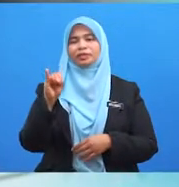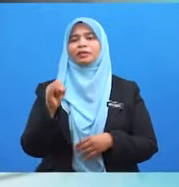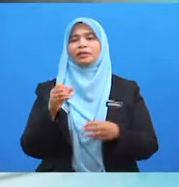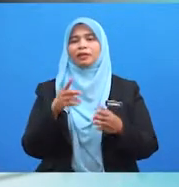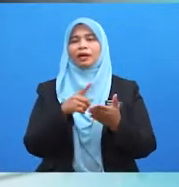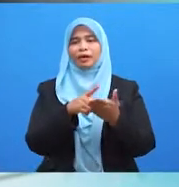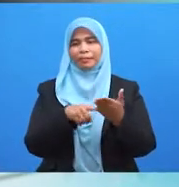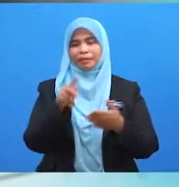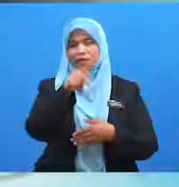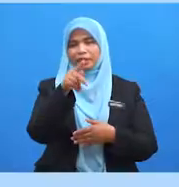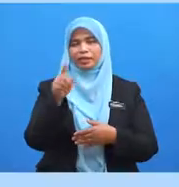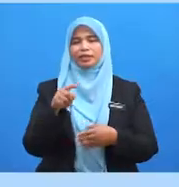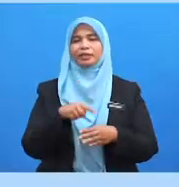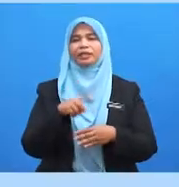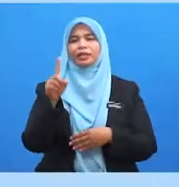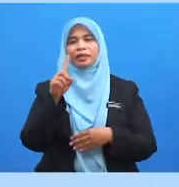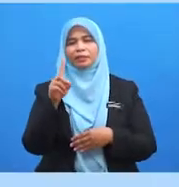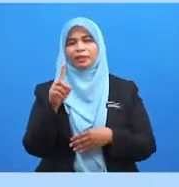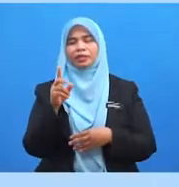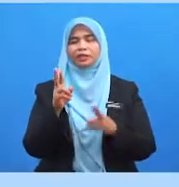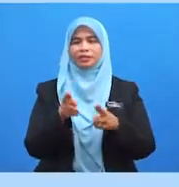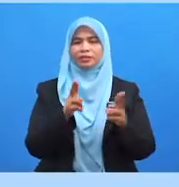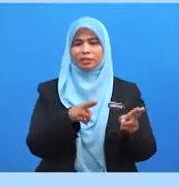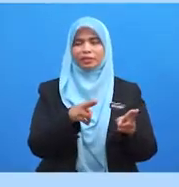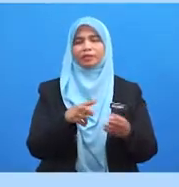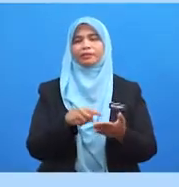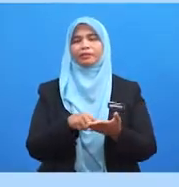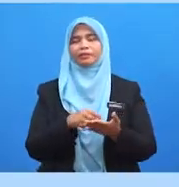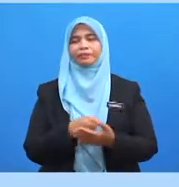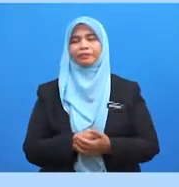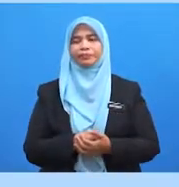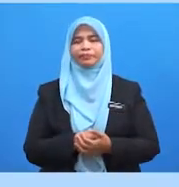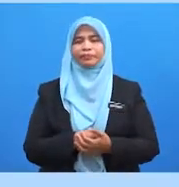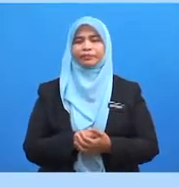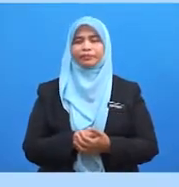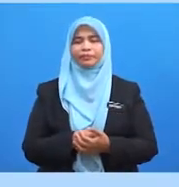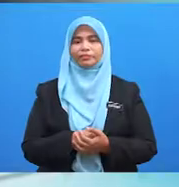Apakah yang dinamakan rancangan operasi?